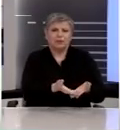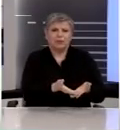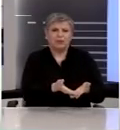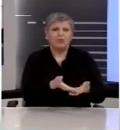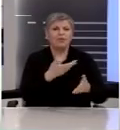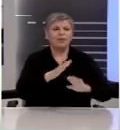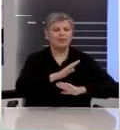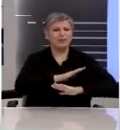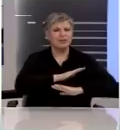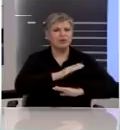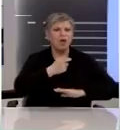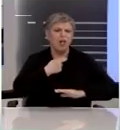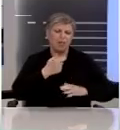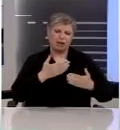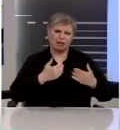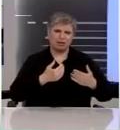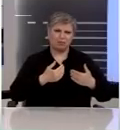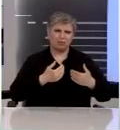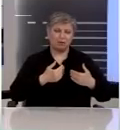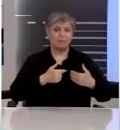και επιχείρησε να το πουλήσει